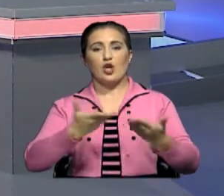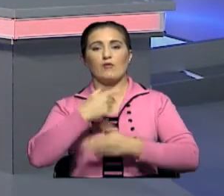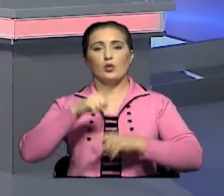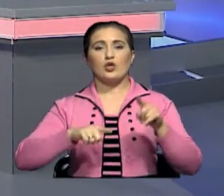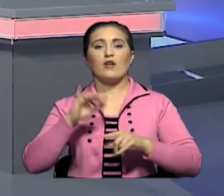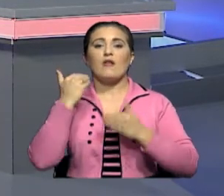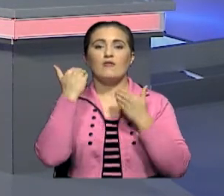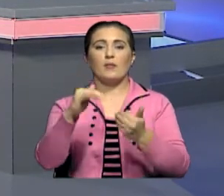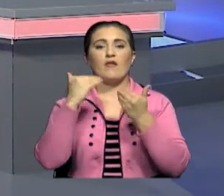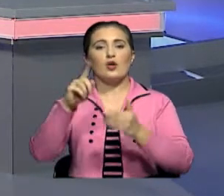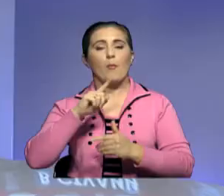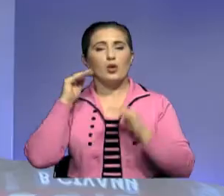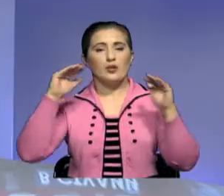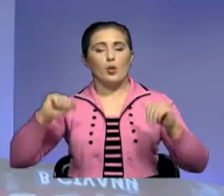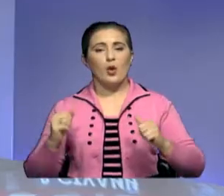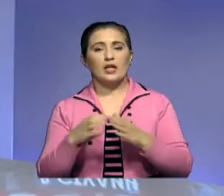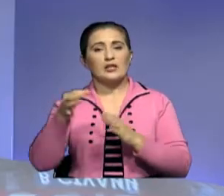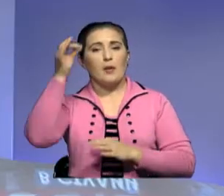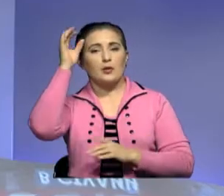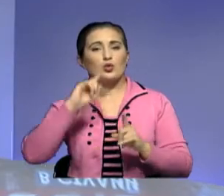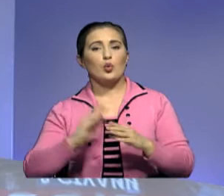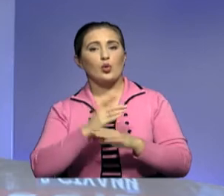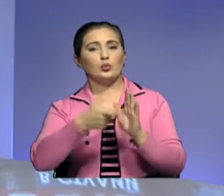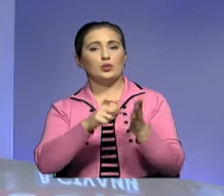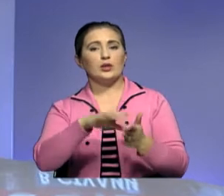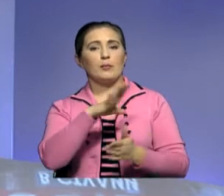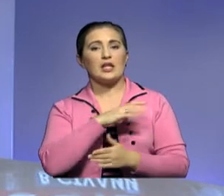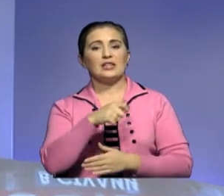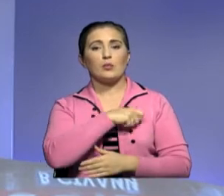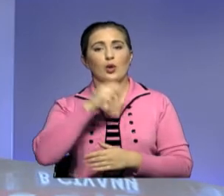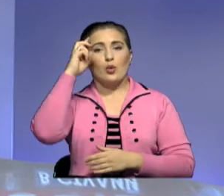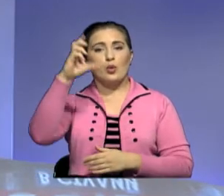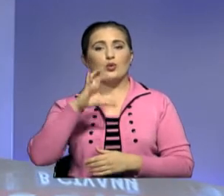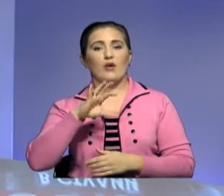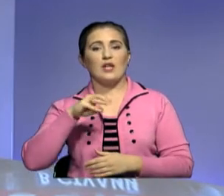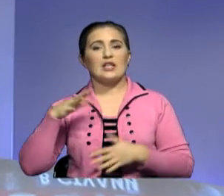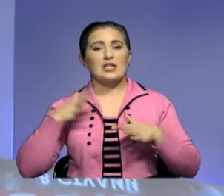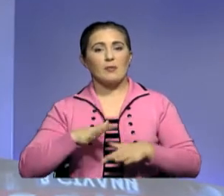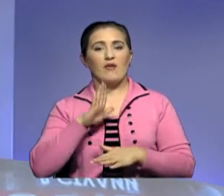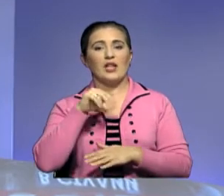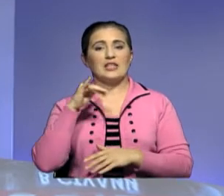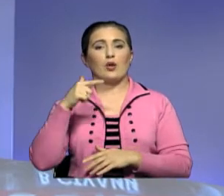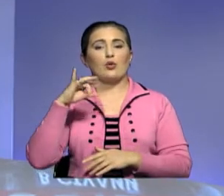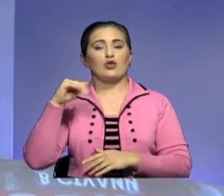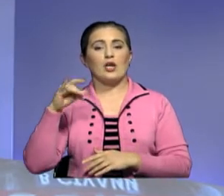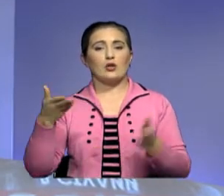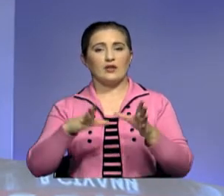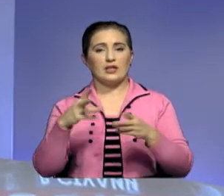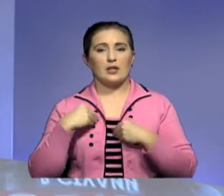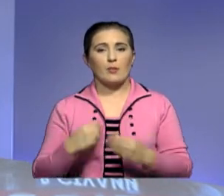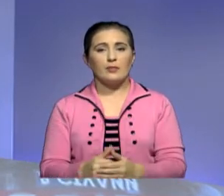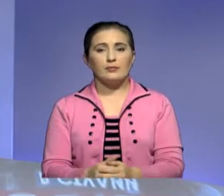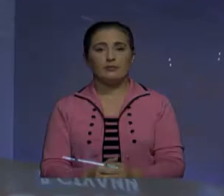вам с вашим молодым коллегам напоминают что гостем студии был депутат госсовета крыма ladies love gun жара оставайтесь с